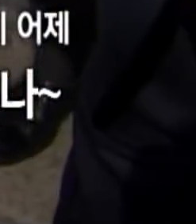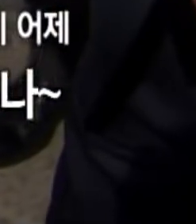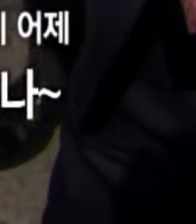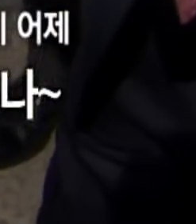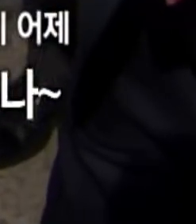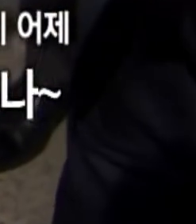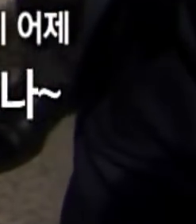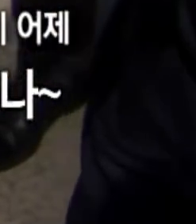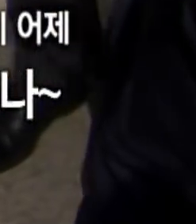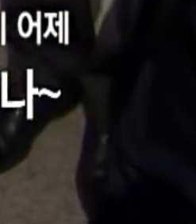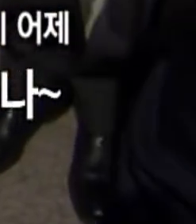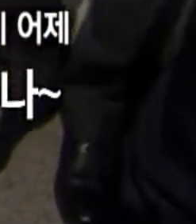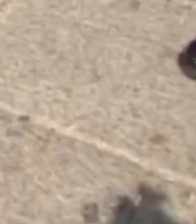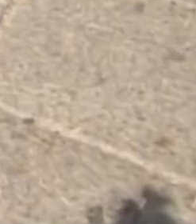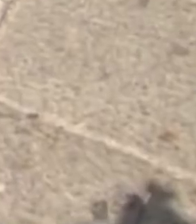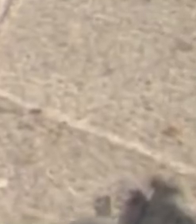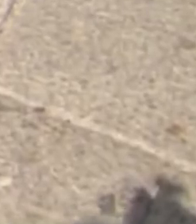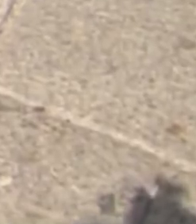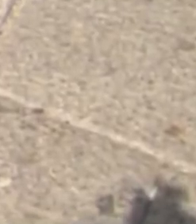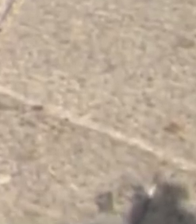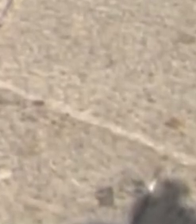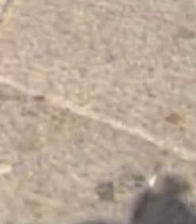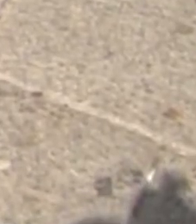날이 따뜻해서 나왔구나.